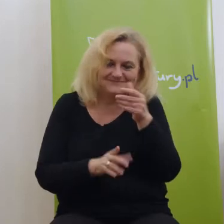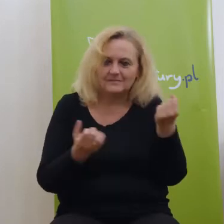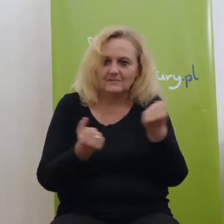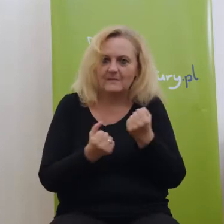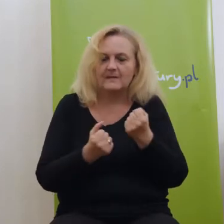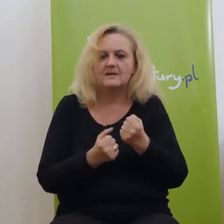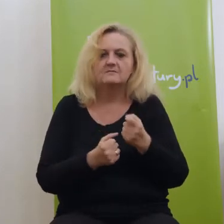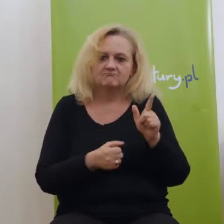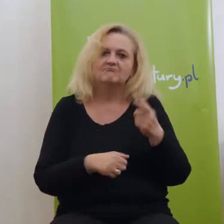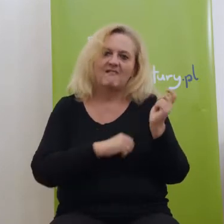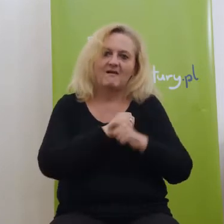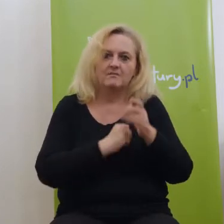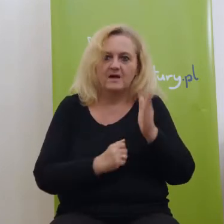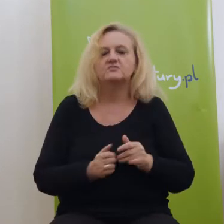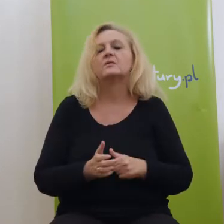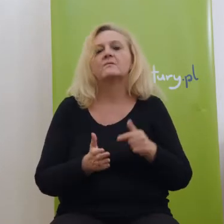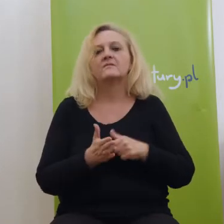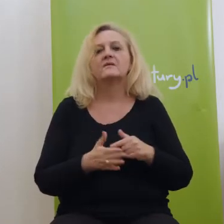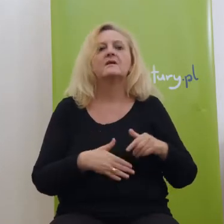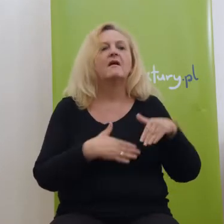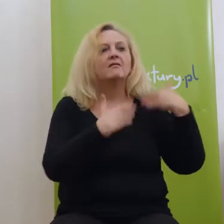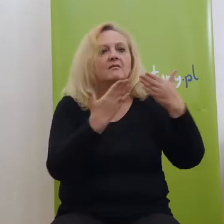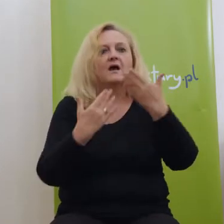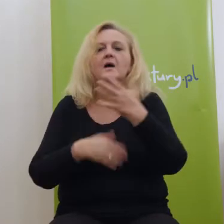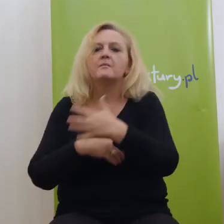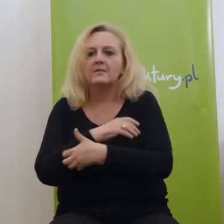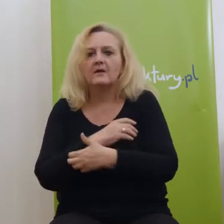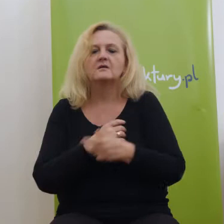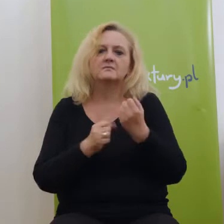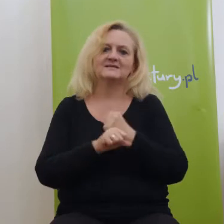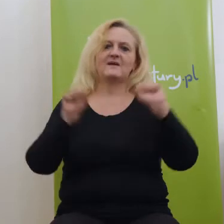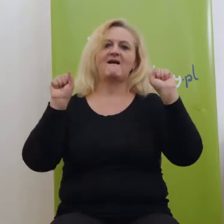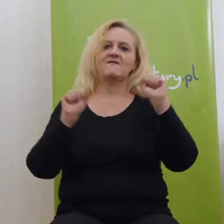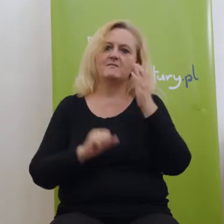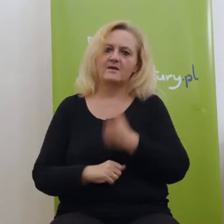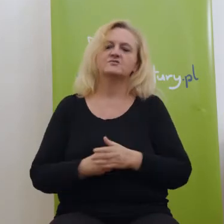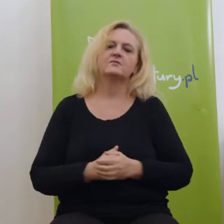będzie potępiony. Dawał jałmużnę ubogim, będzie zbawiony.